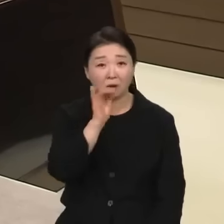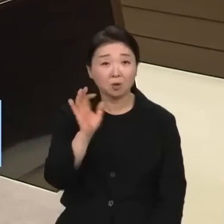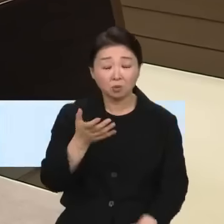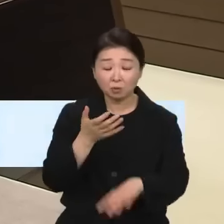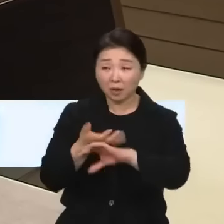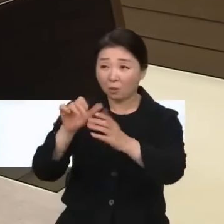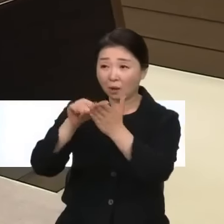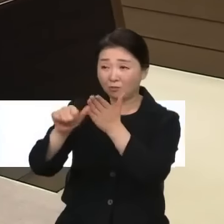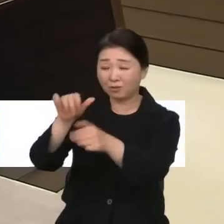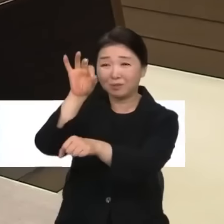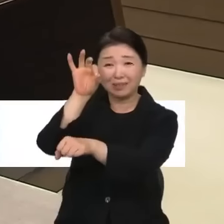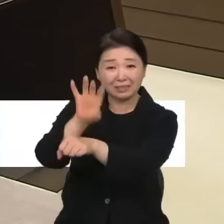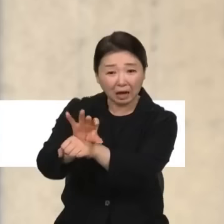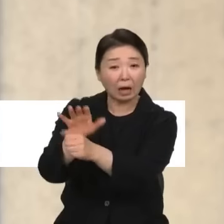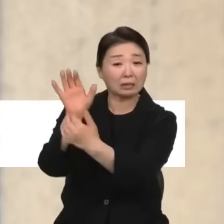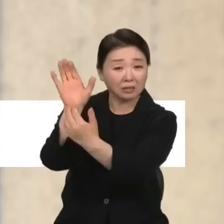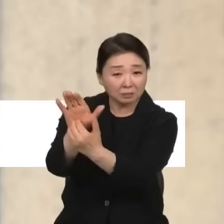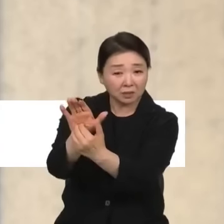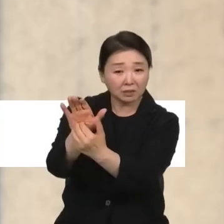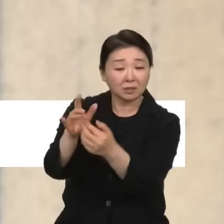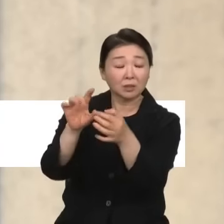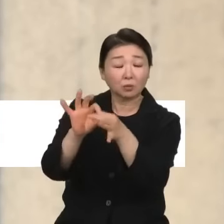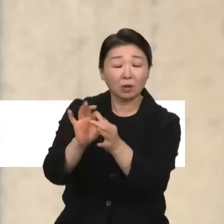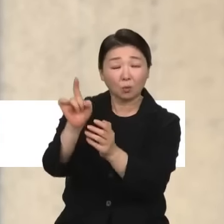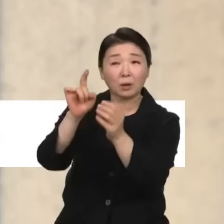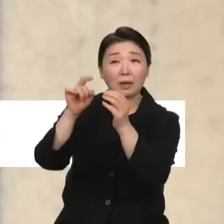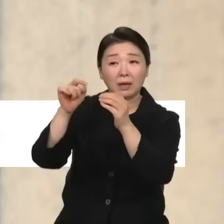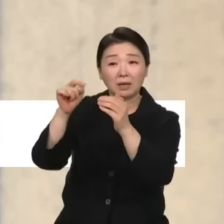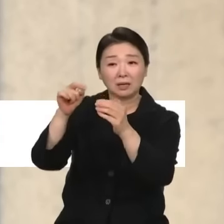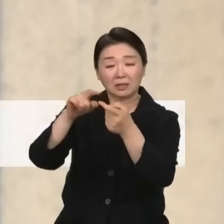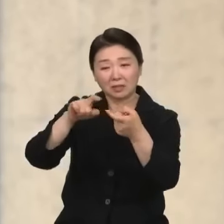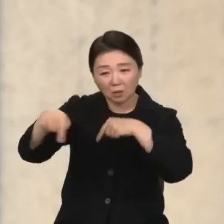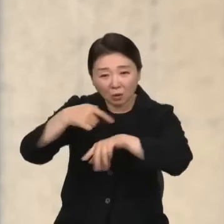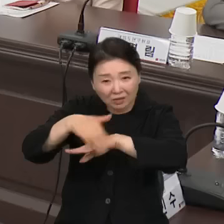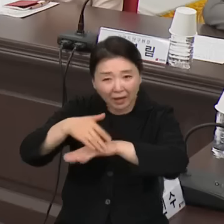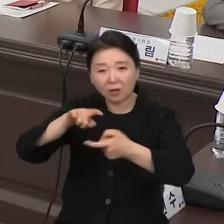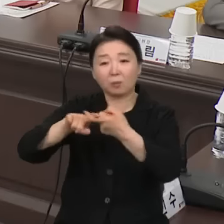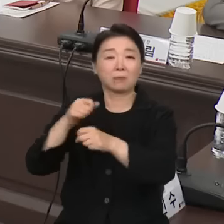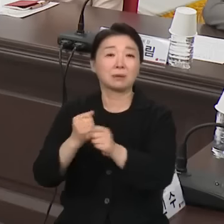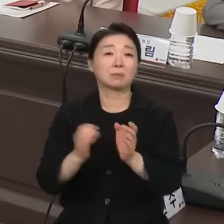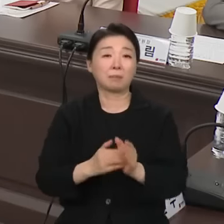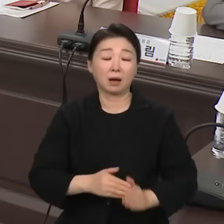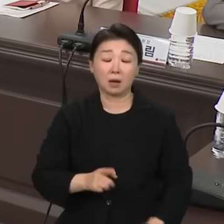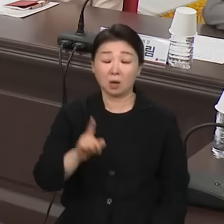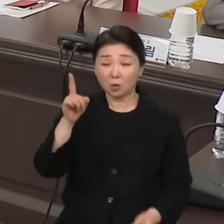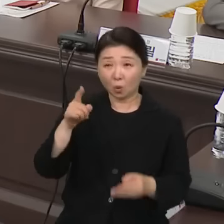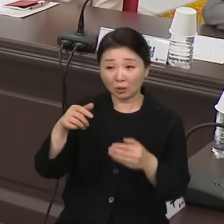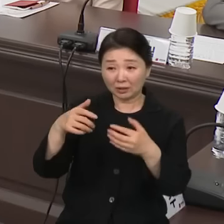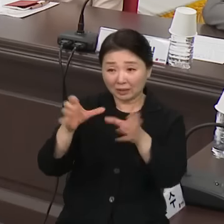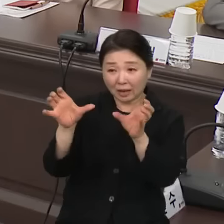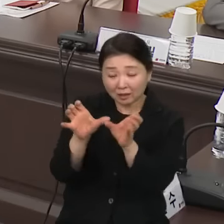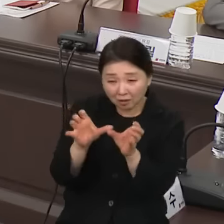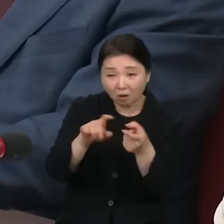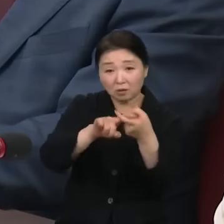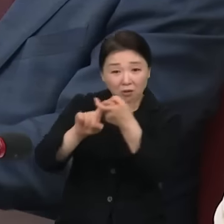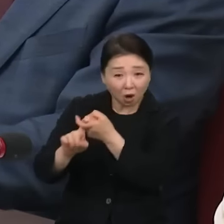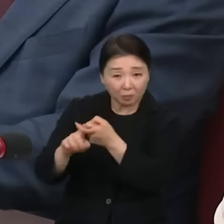직구 금지 정책 혼란을 계기로 고위당정 정책협의회를 만든 겁니다. 기존의 고위 당정협의회 이외에